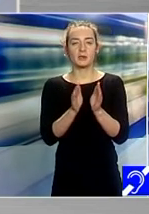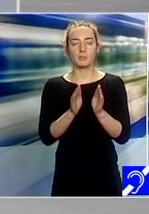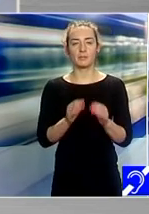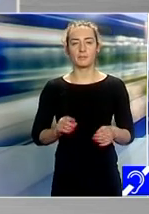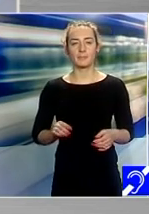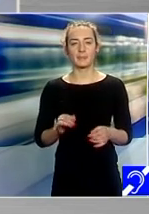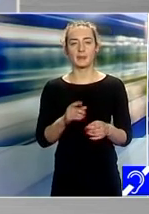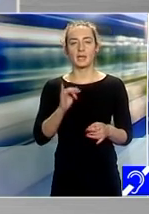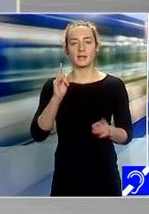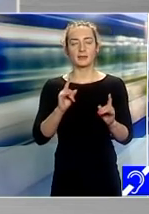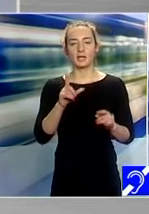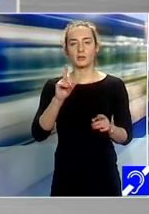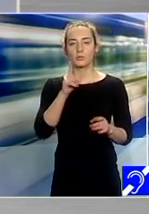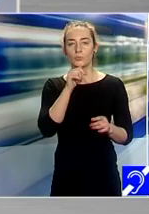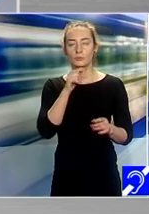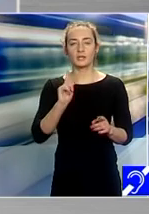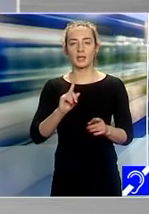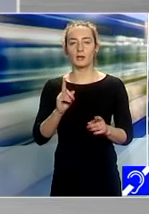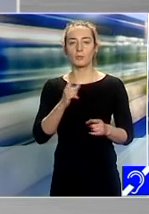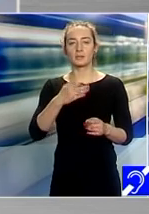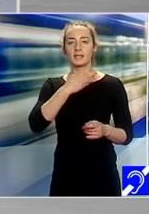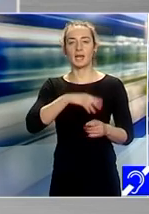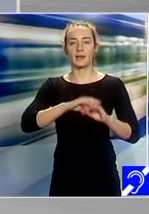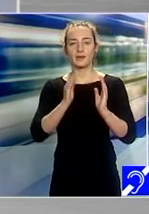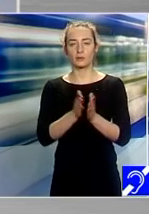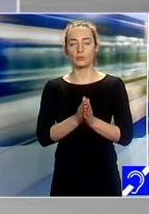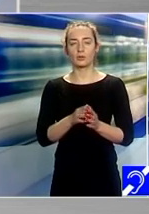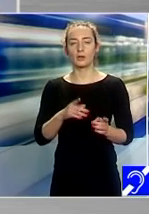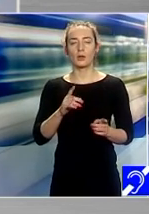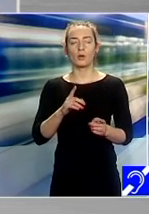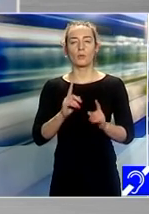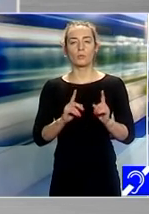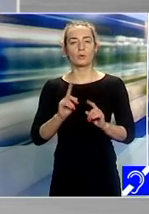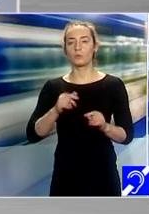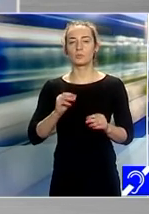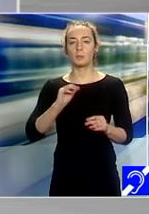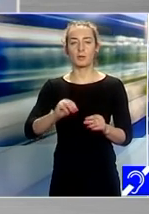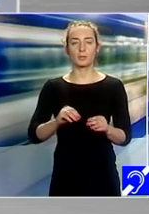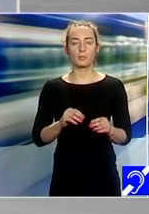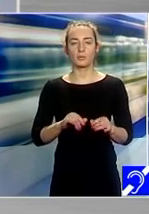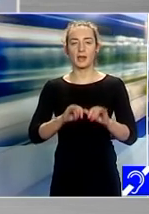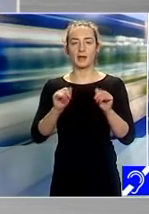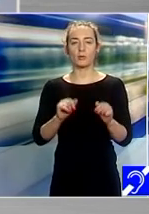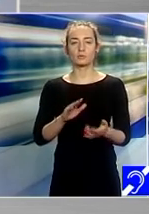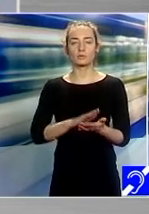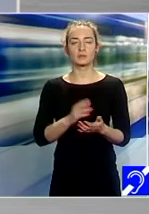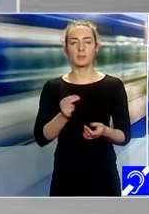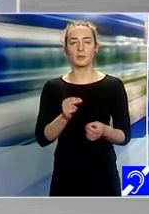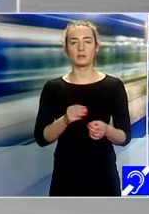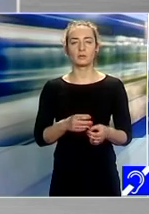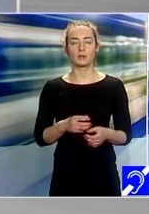problema mastectomiei, la unele nu se poate din punct de vedere medical să fie indicată reconstrucția din